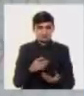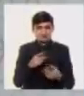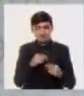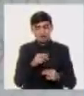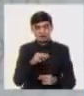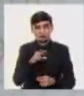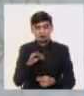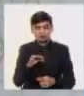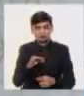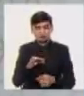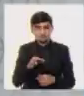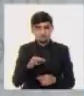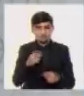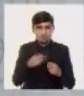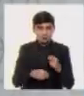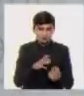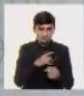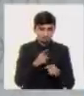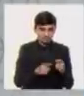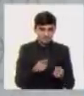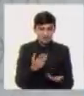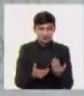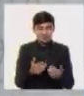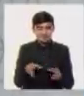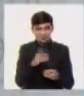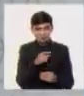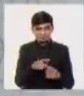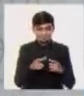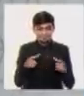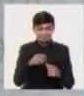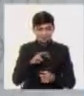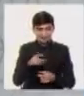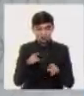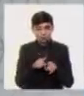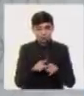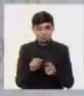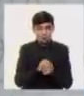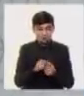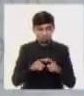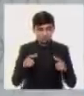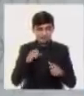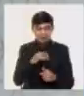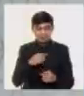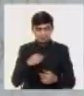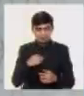где-то порванные банкноты. Все эти банкноты мы